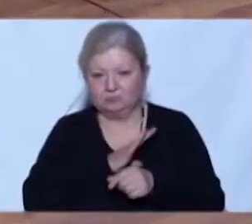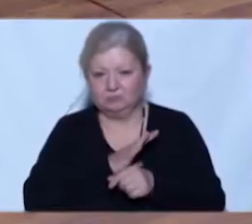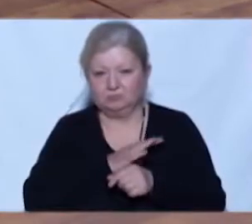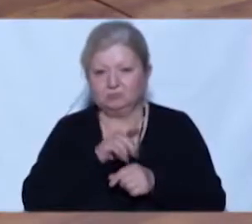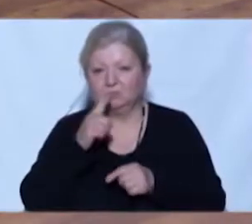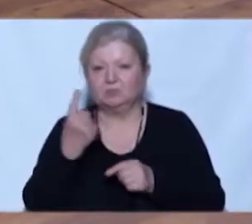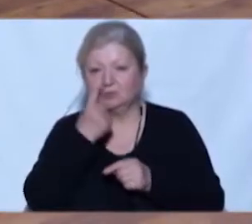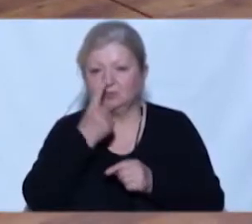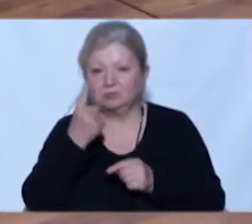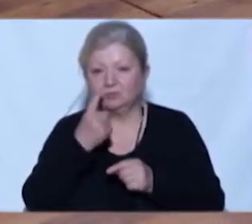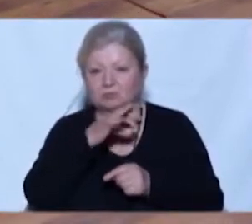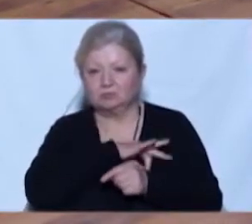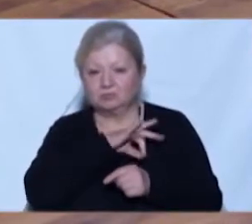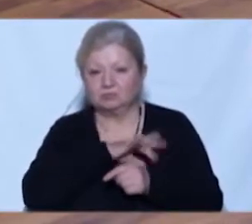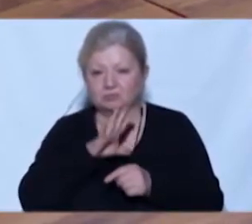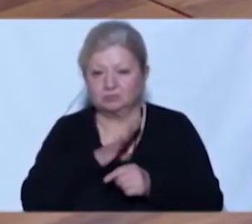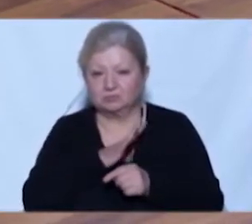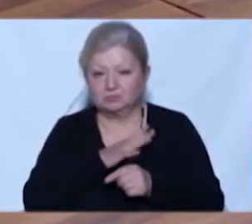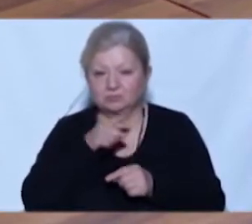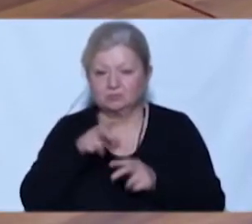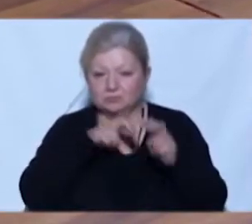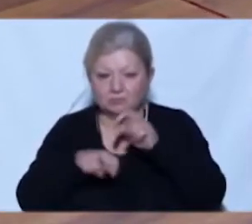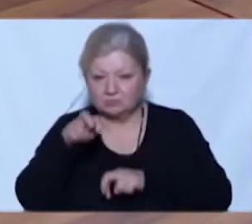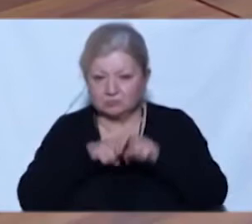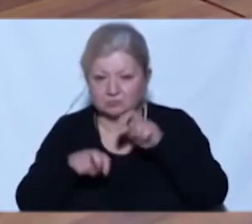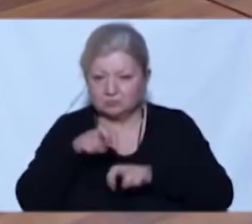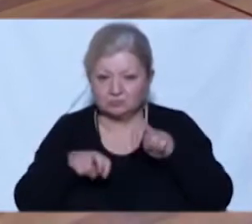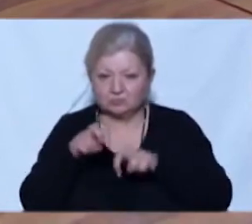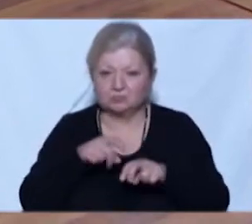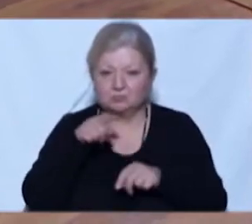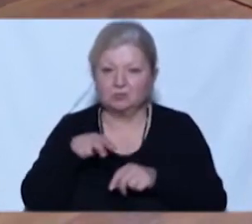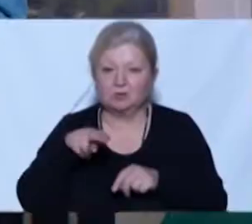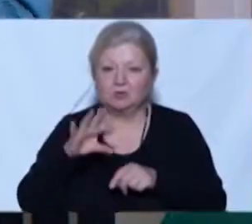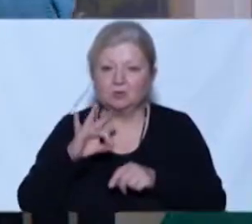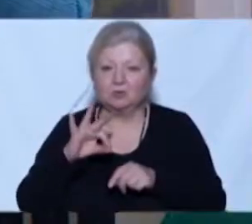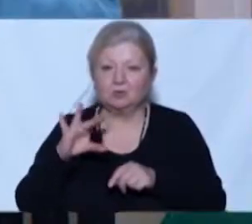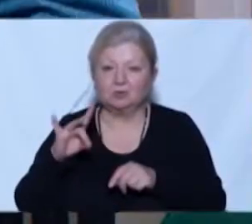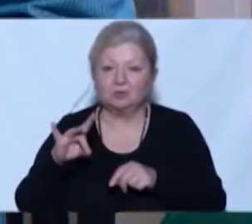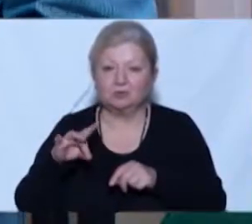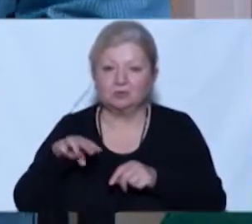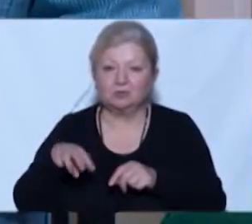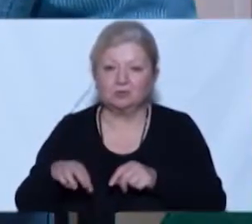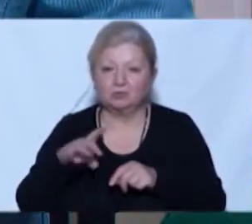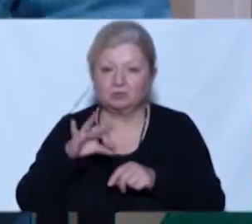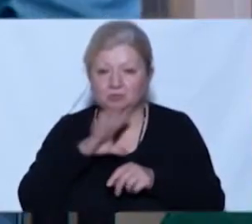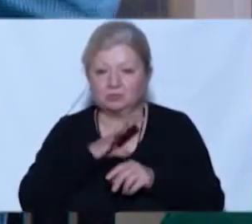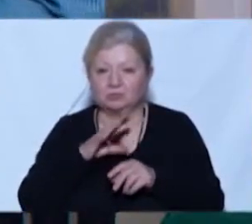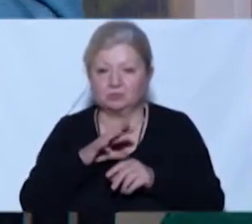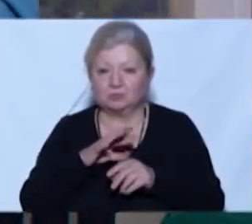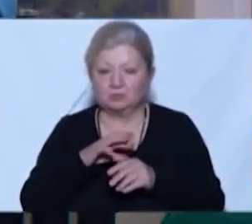Პირველი დიდი შედეგები, როგორც გითხარით, აი ამ ყველა ძიებებში პორტუგალიელებმა დადეს და ეს